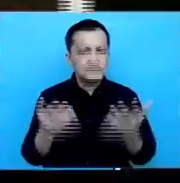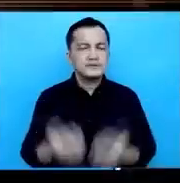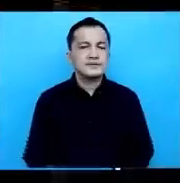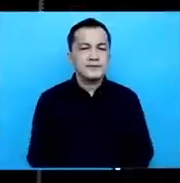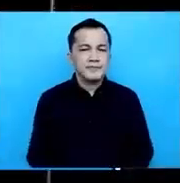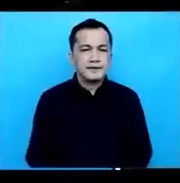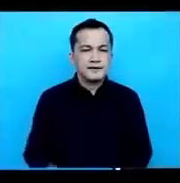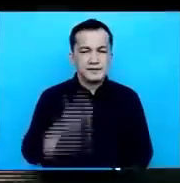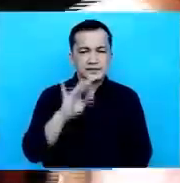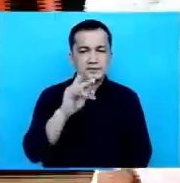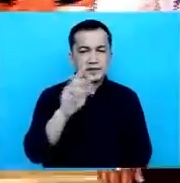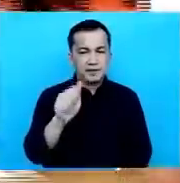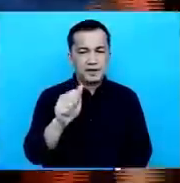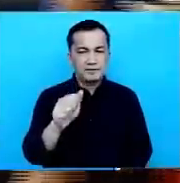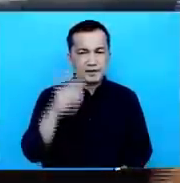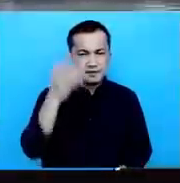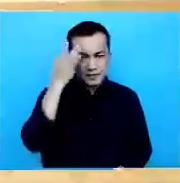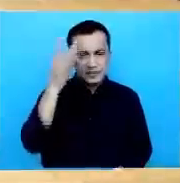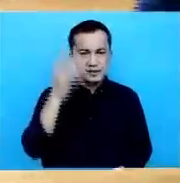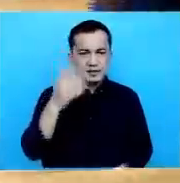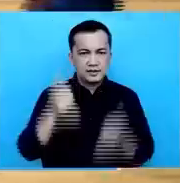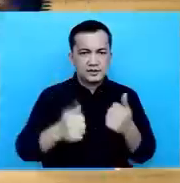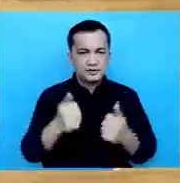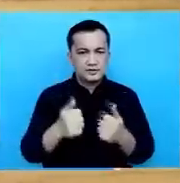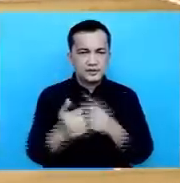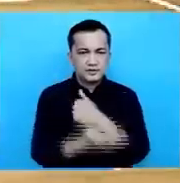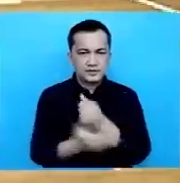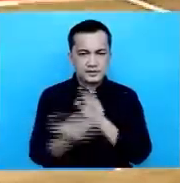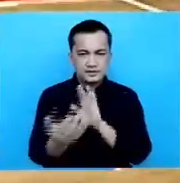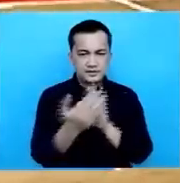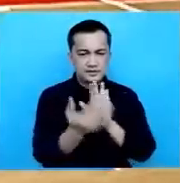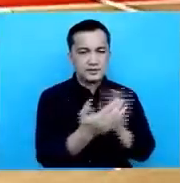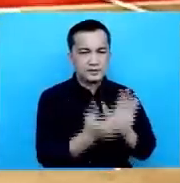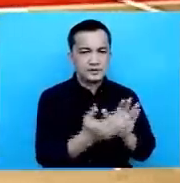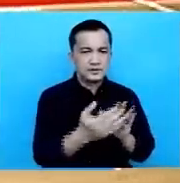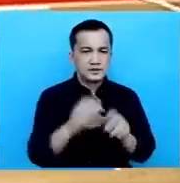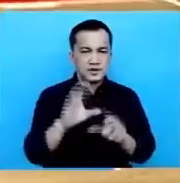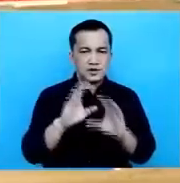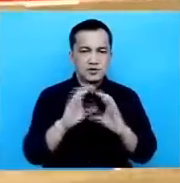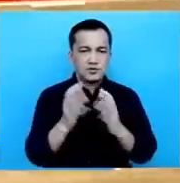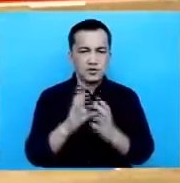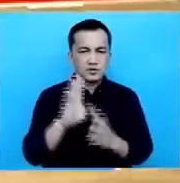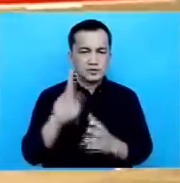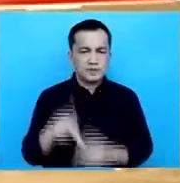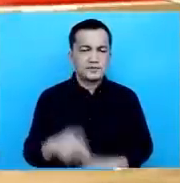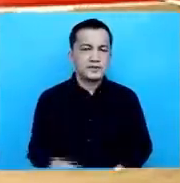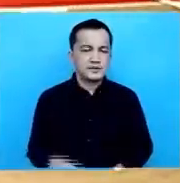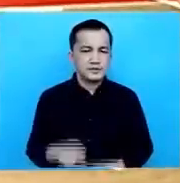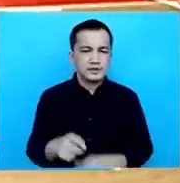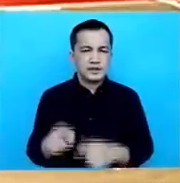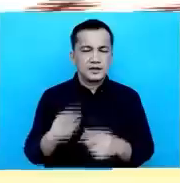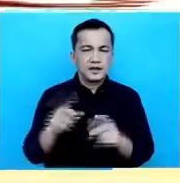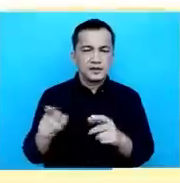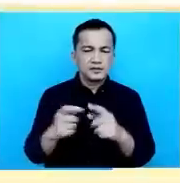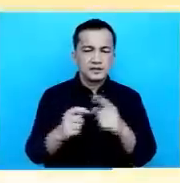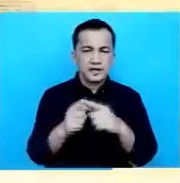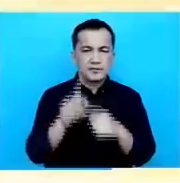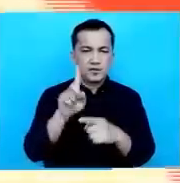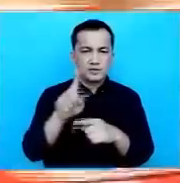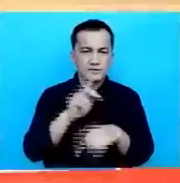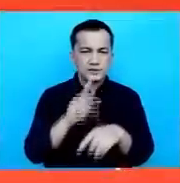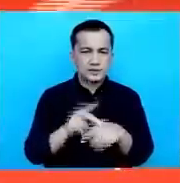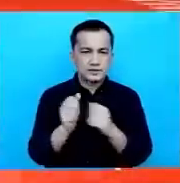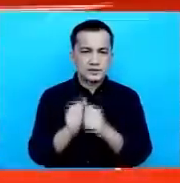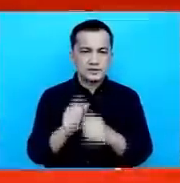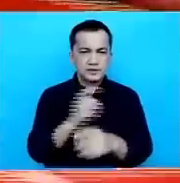draw, malalaman kung aling bansa ang magharap-harap sa group stages ng World Cup. Nasa Pot 1 ng Pilipinas kasama ang defending champion